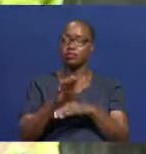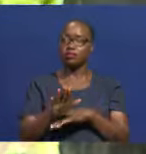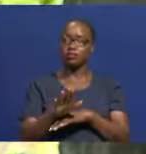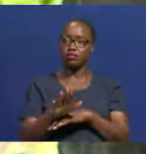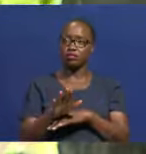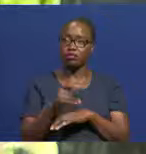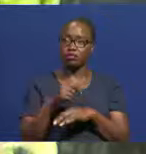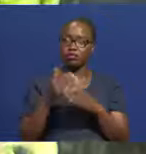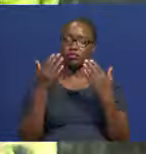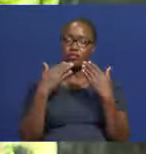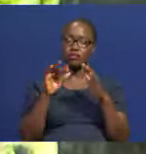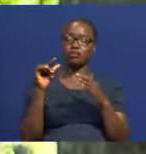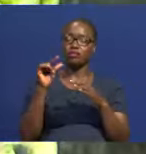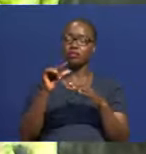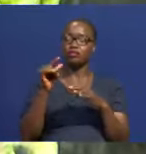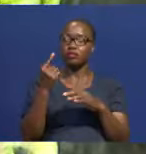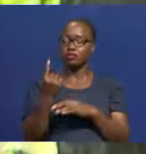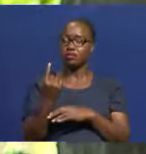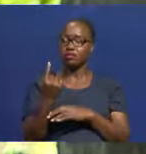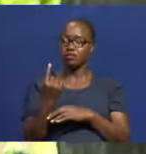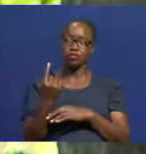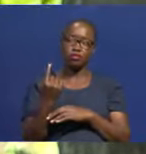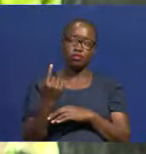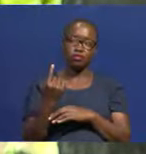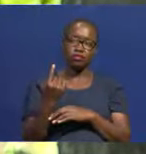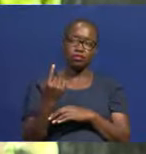Na nilipomaliza grade 1